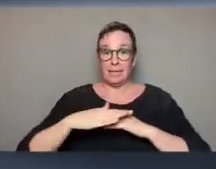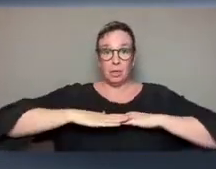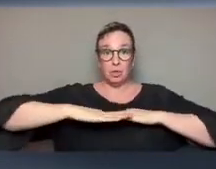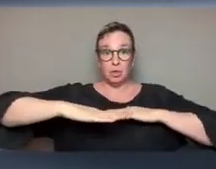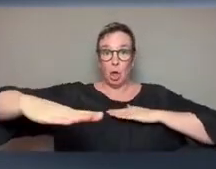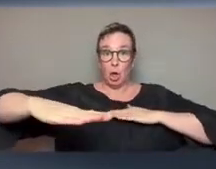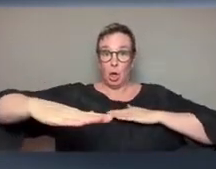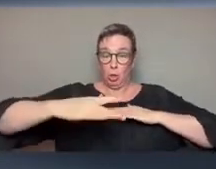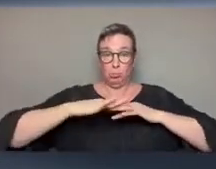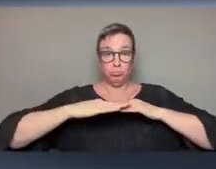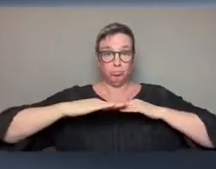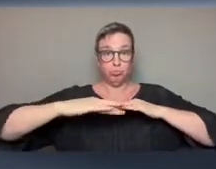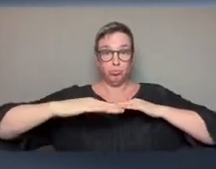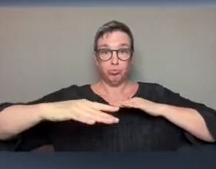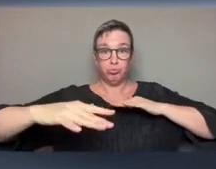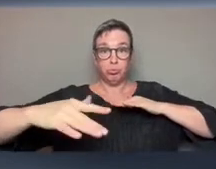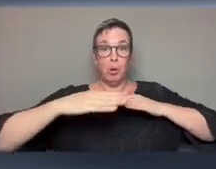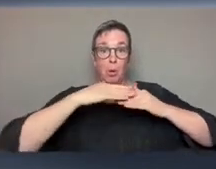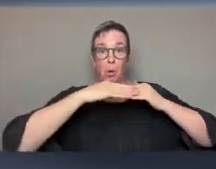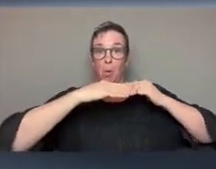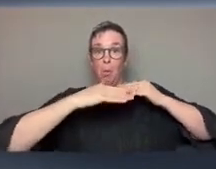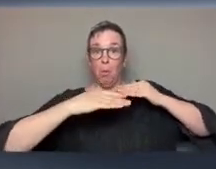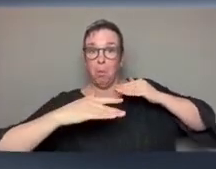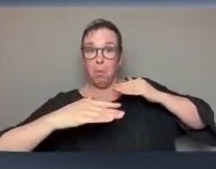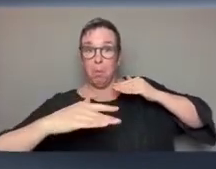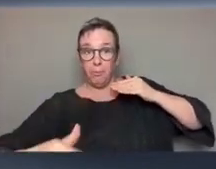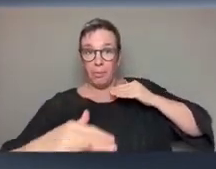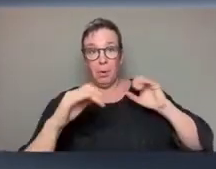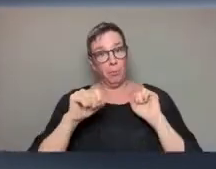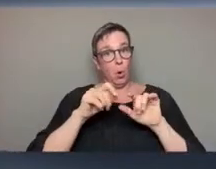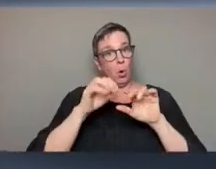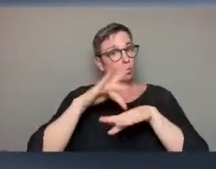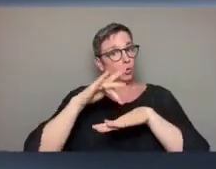pente, sols que l'on retrouve d'ailleurs souvent dans les parcs.